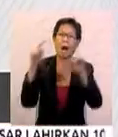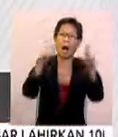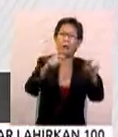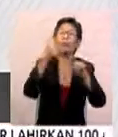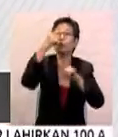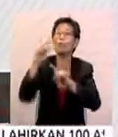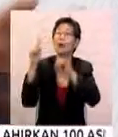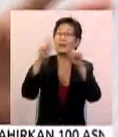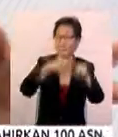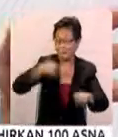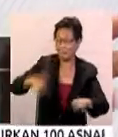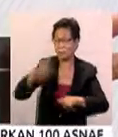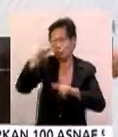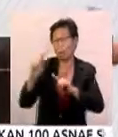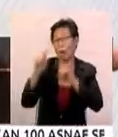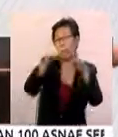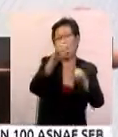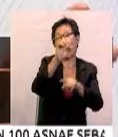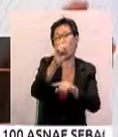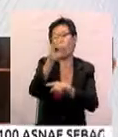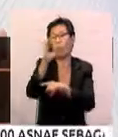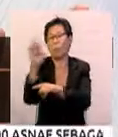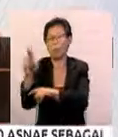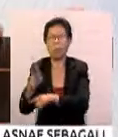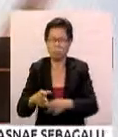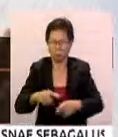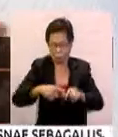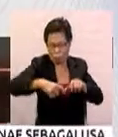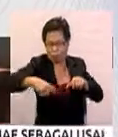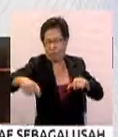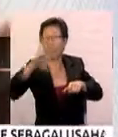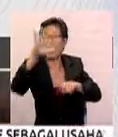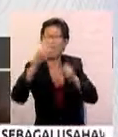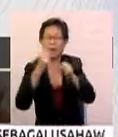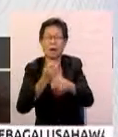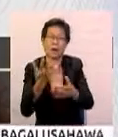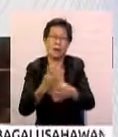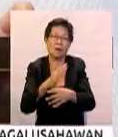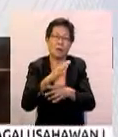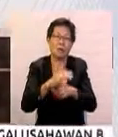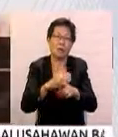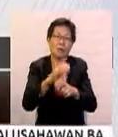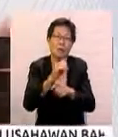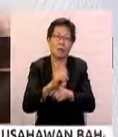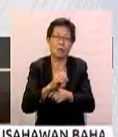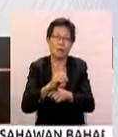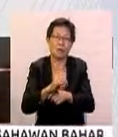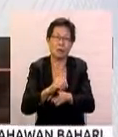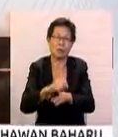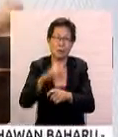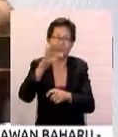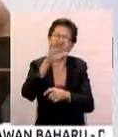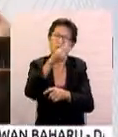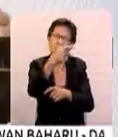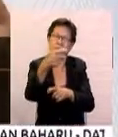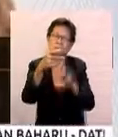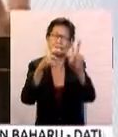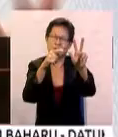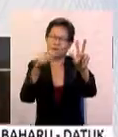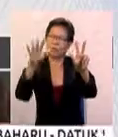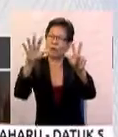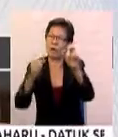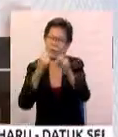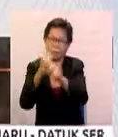On skim, I would have to have a 5 years, at least 3 to 5 years lease period. So this is where the gap. I couldn't find